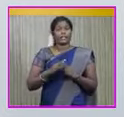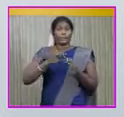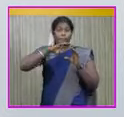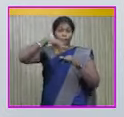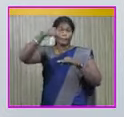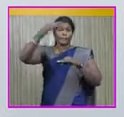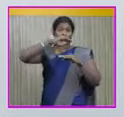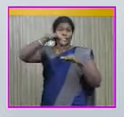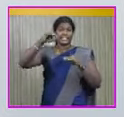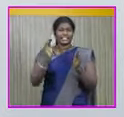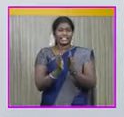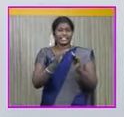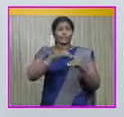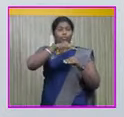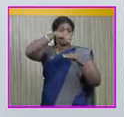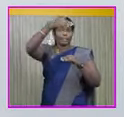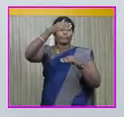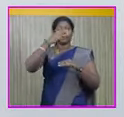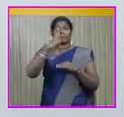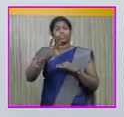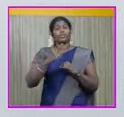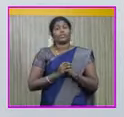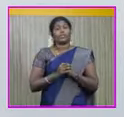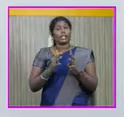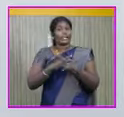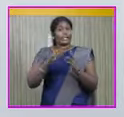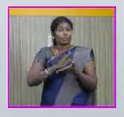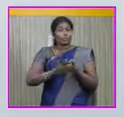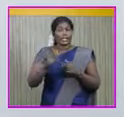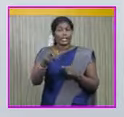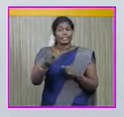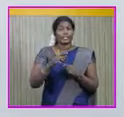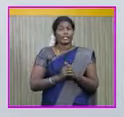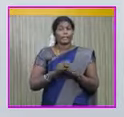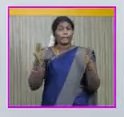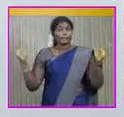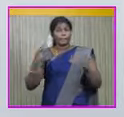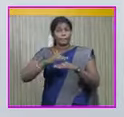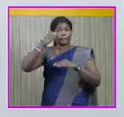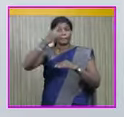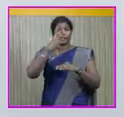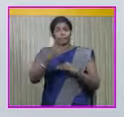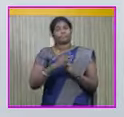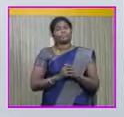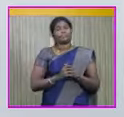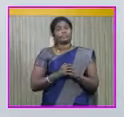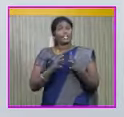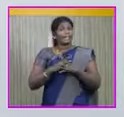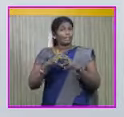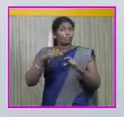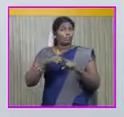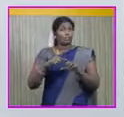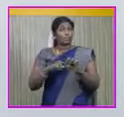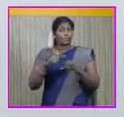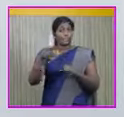சிறிய முக்கோணத்துடைய மேற்பக்கம்னு பார்த்தா WH, பெரிய முக்கோணத்துடைய மேற்பக்கம்னு பார்த்தா WE. அப்போ